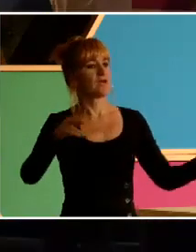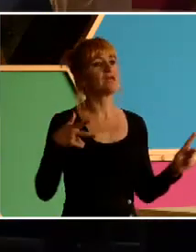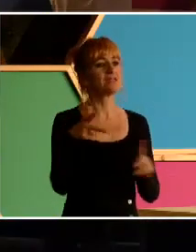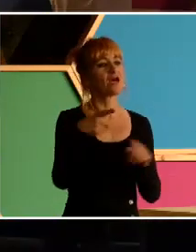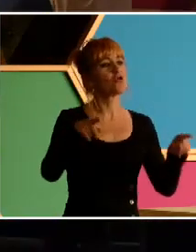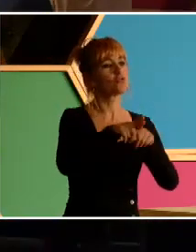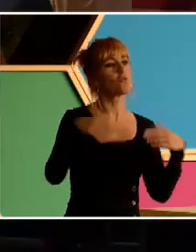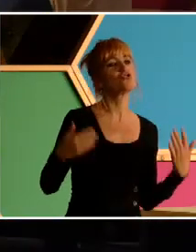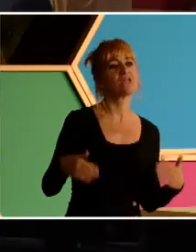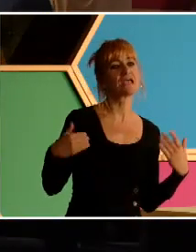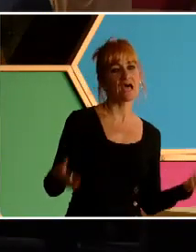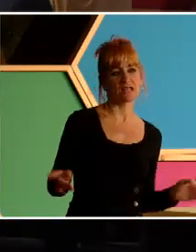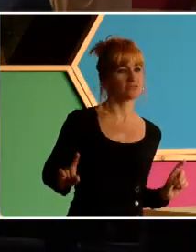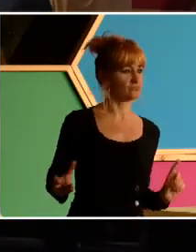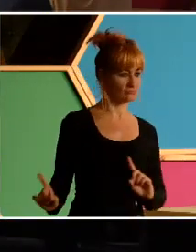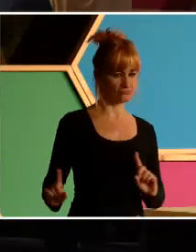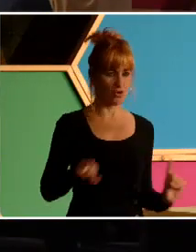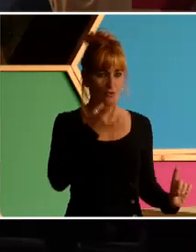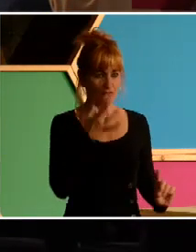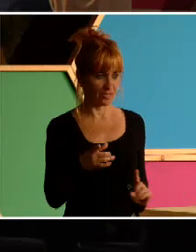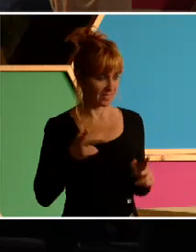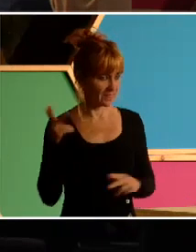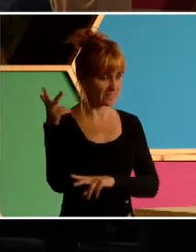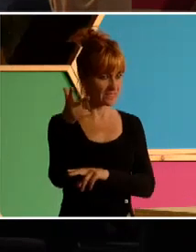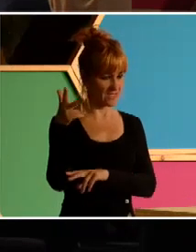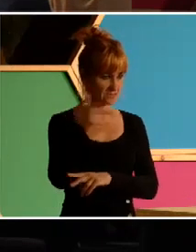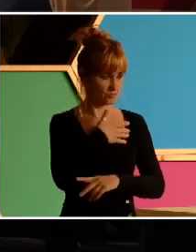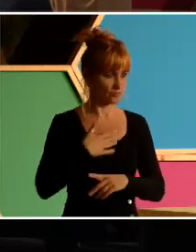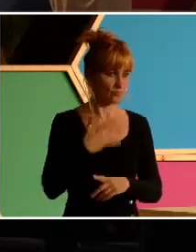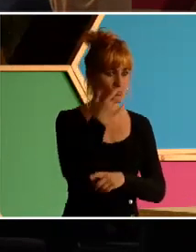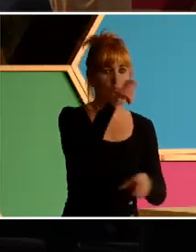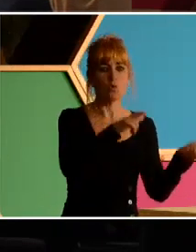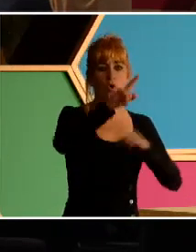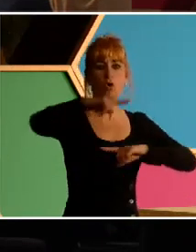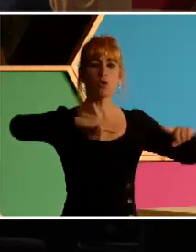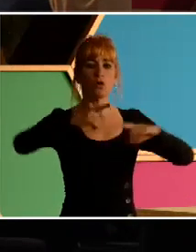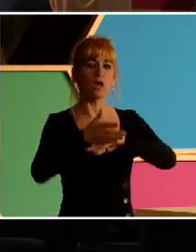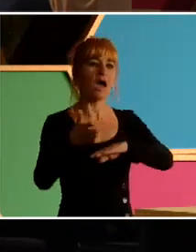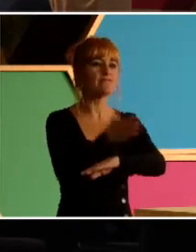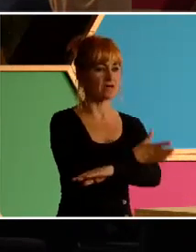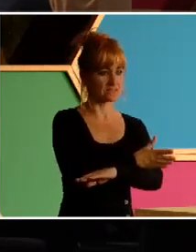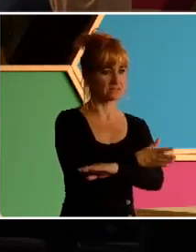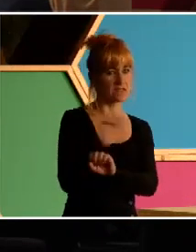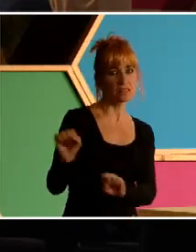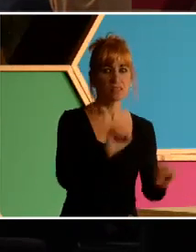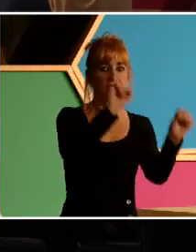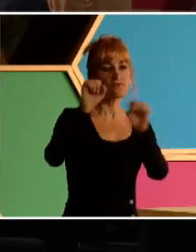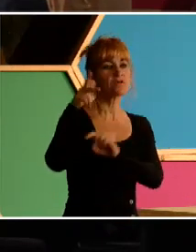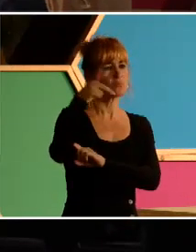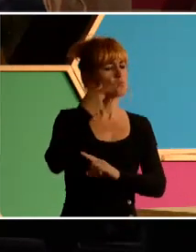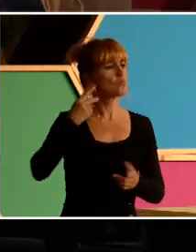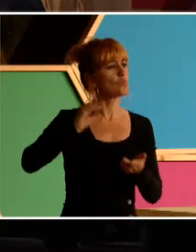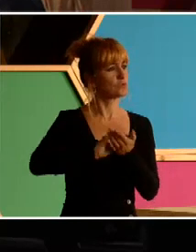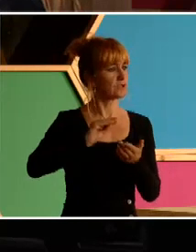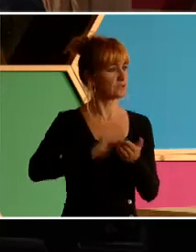regals caiguts del cel, sinó que els drets són producte de la gent que s'organitza, que els defensa i que molts cops els